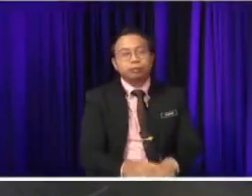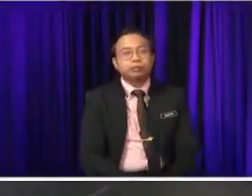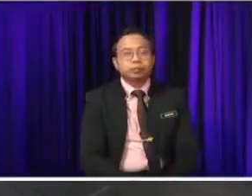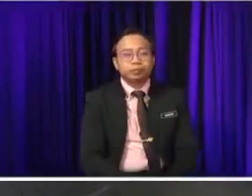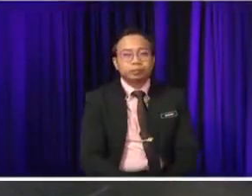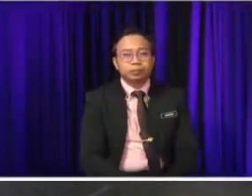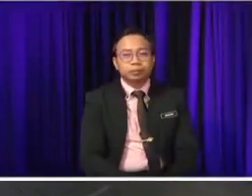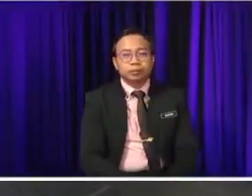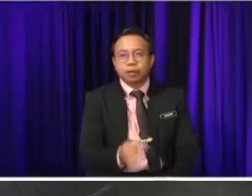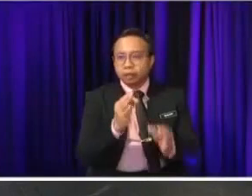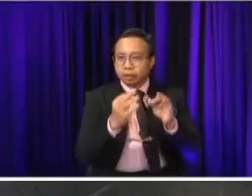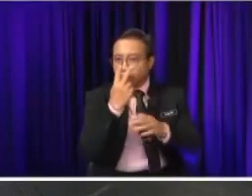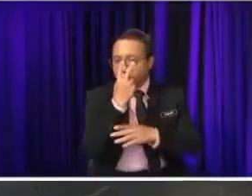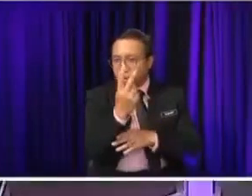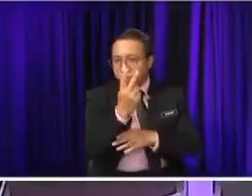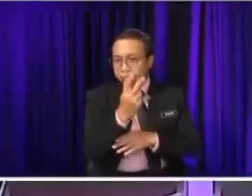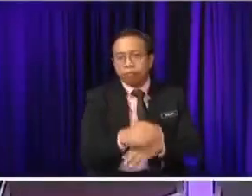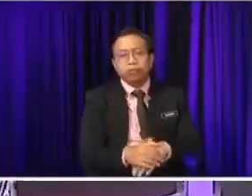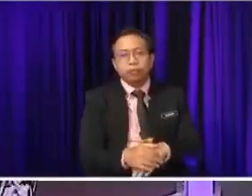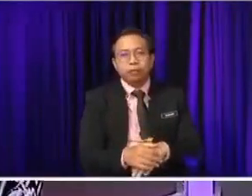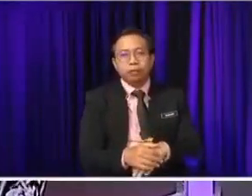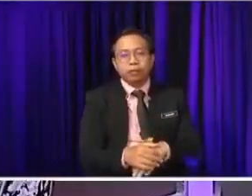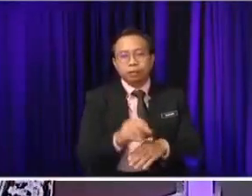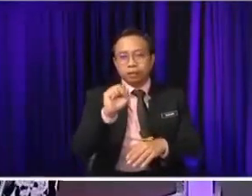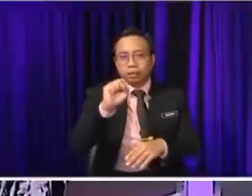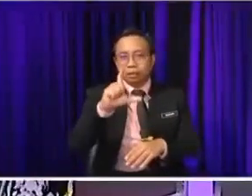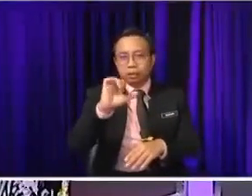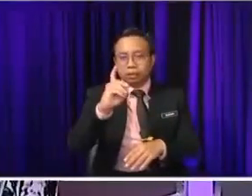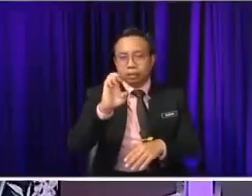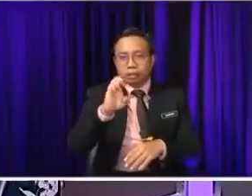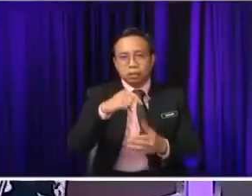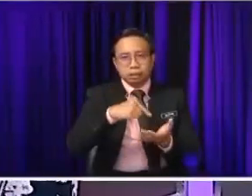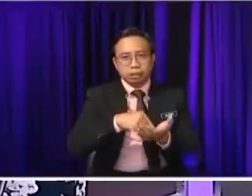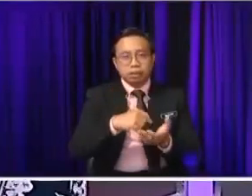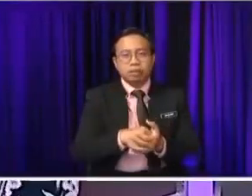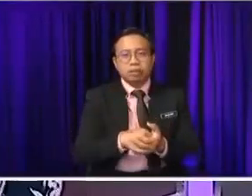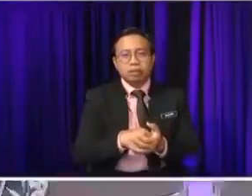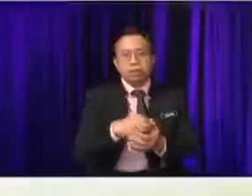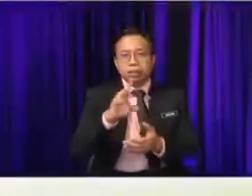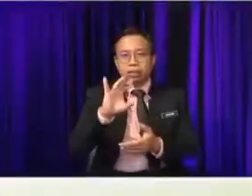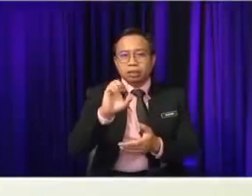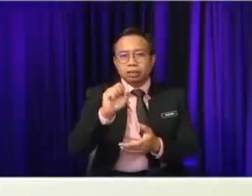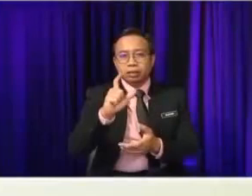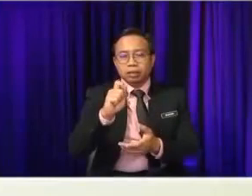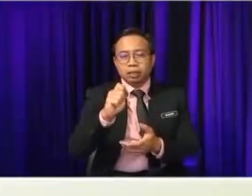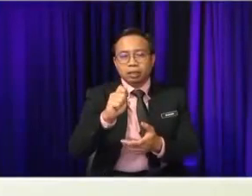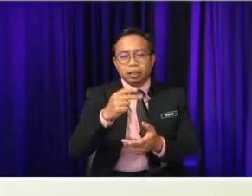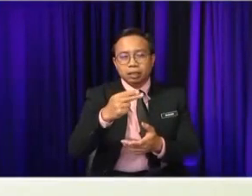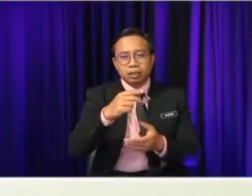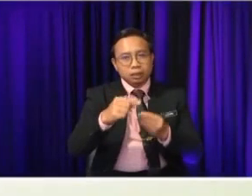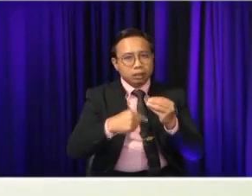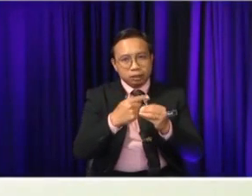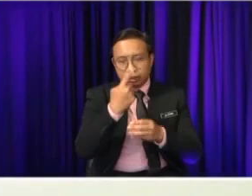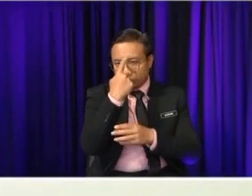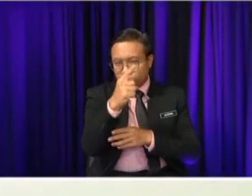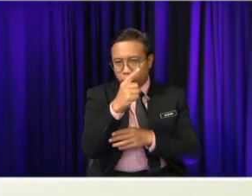jadi kalau kita tengok pada yang slide yang ini yaitu risalah berkaitan dengan apa untuk